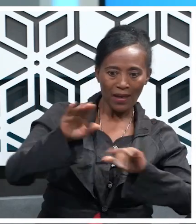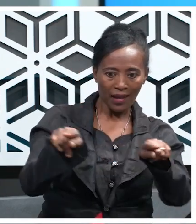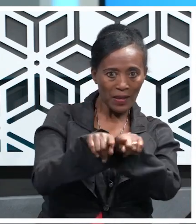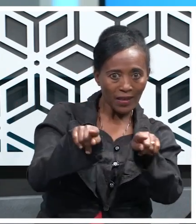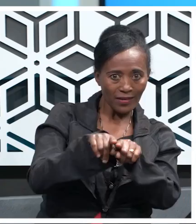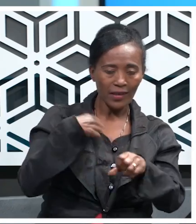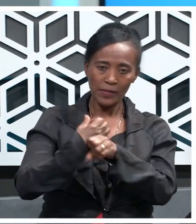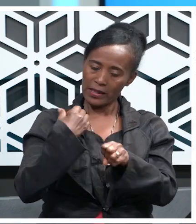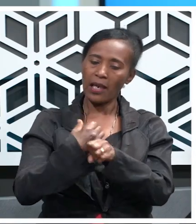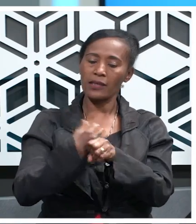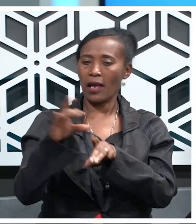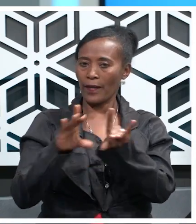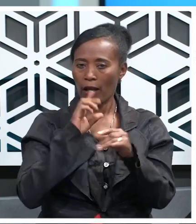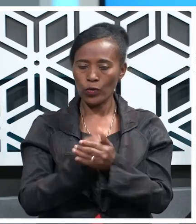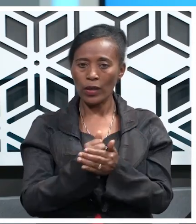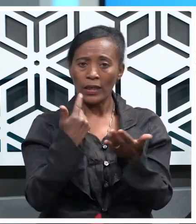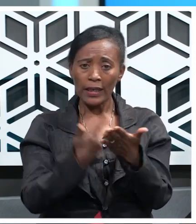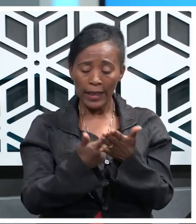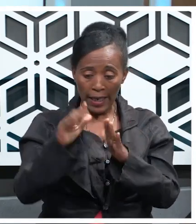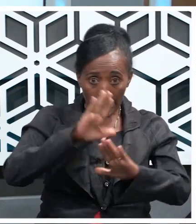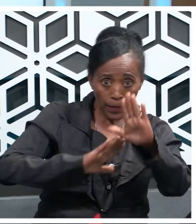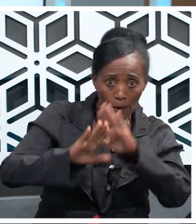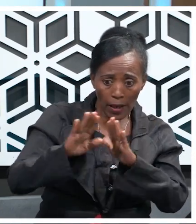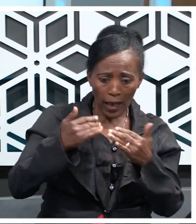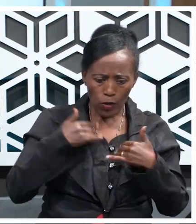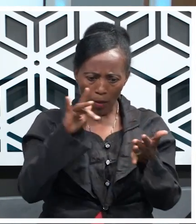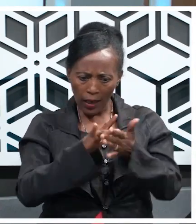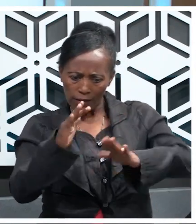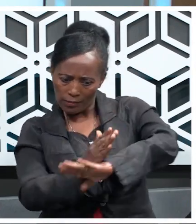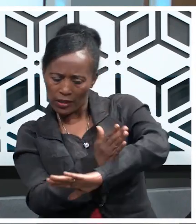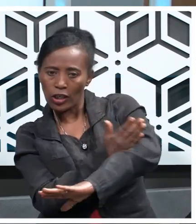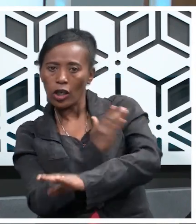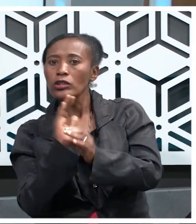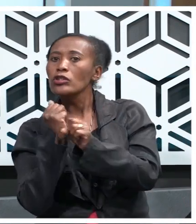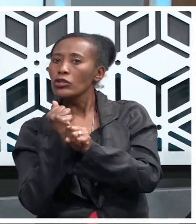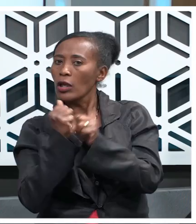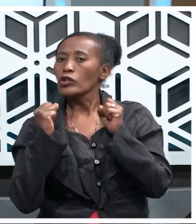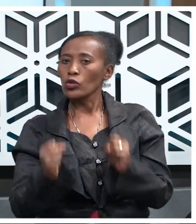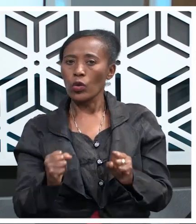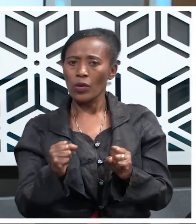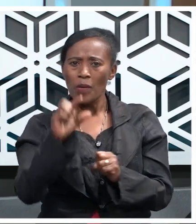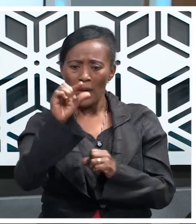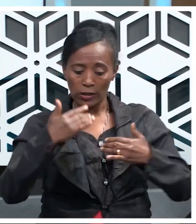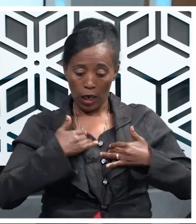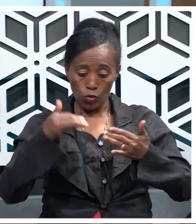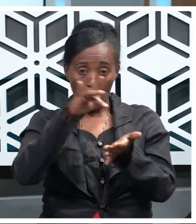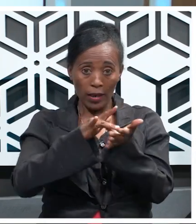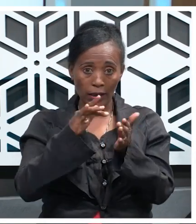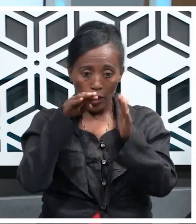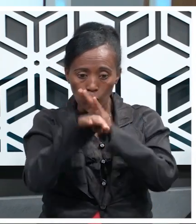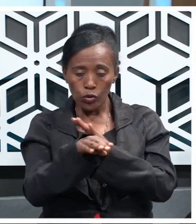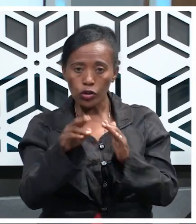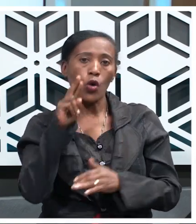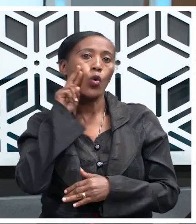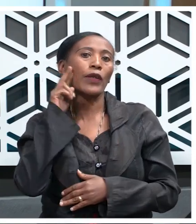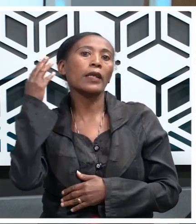ነገር የመስራት ስራ ተካሂዷል። እንግዲህ ይሄ ኦዲት ያሉ ማዕከላትን የማሻሻል ስራ ላይሆን ይችላል፣ ግን ቢያንስ ካሉ ማዕከላት